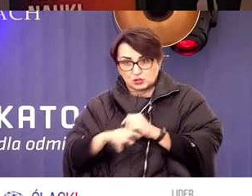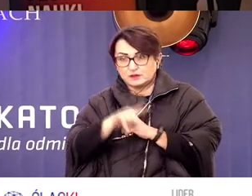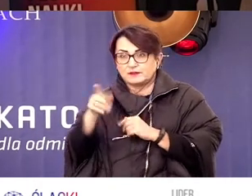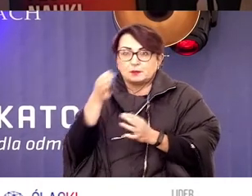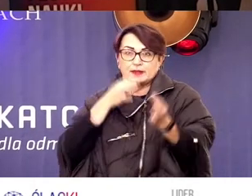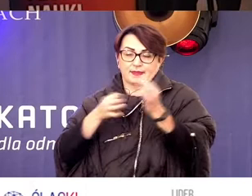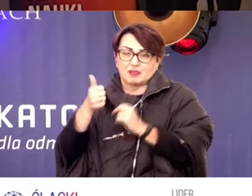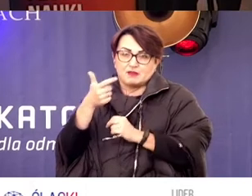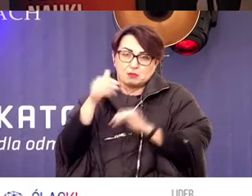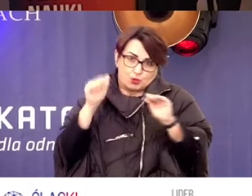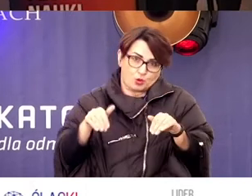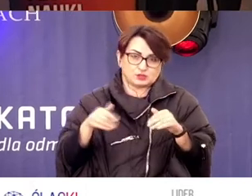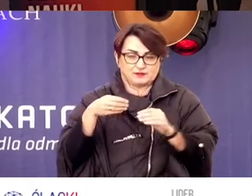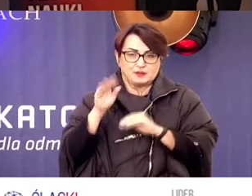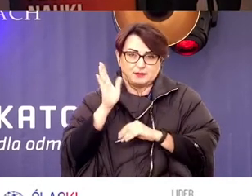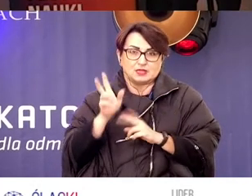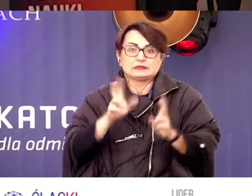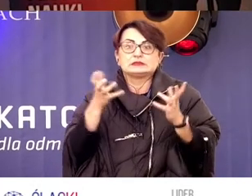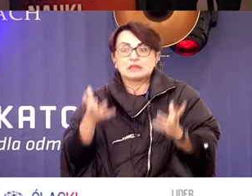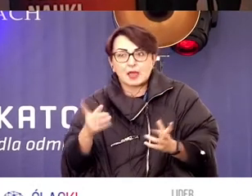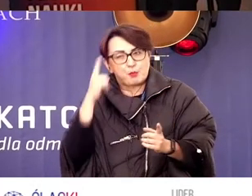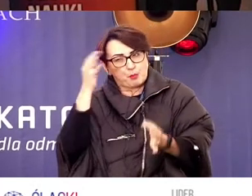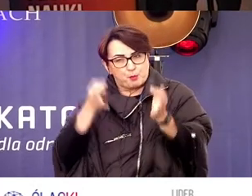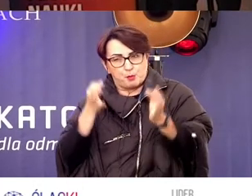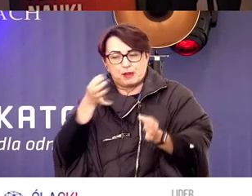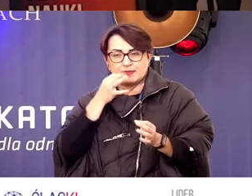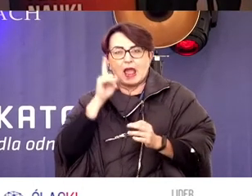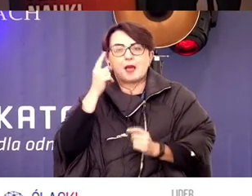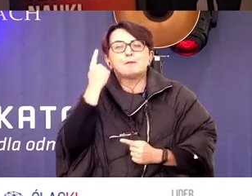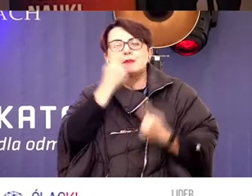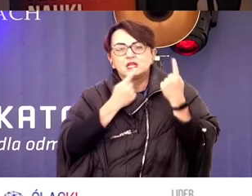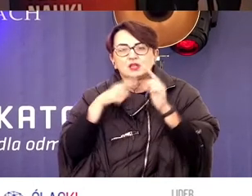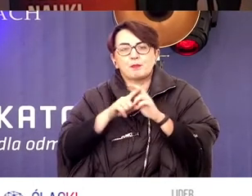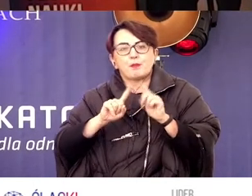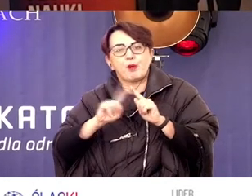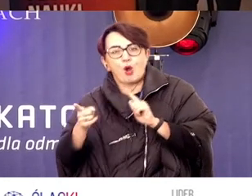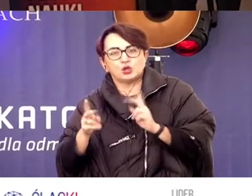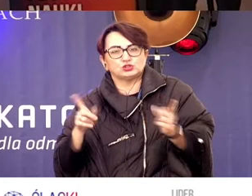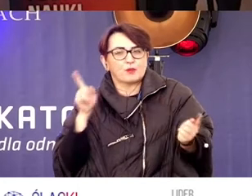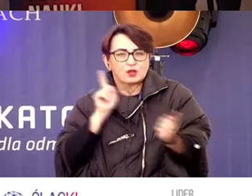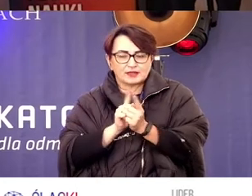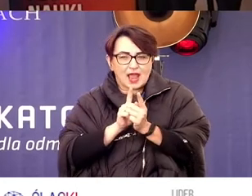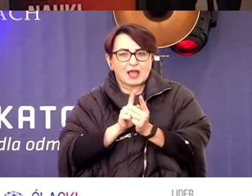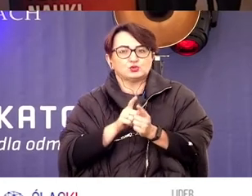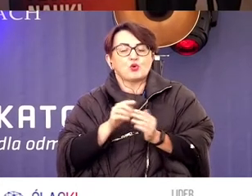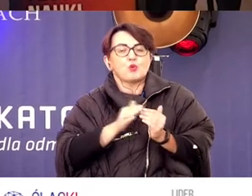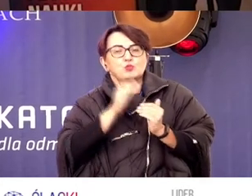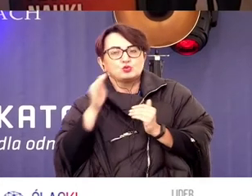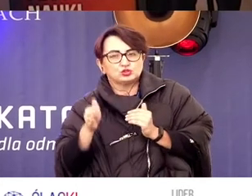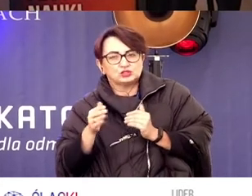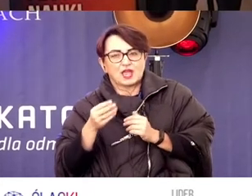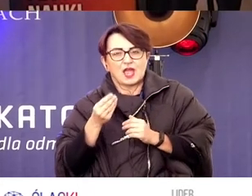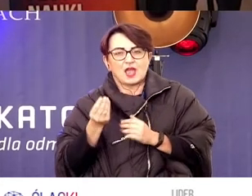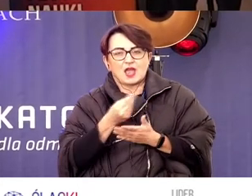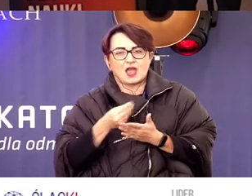jeszcze z publiczności, także wtedy, jeżeli ktoś z Państwa chciałby zapytać, ale myślę, że też, że po tym spotkaniu już później w kulisach, prawda, bo